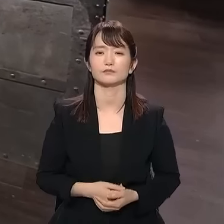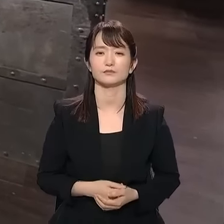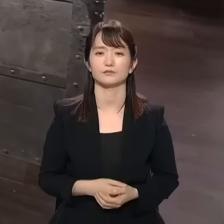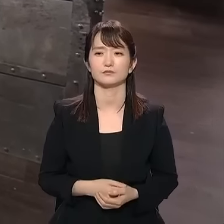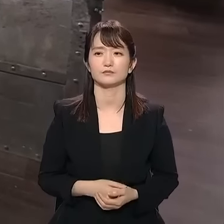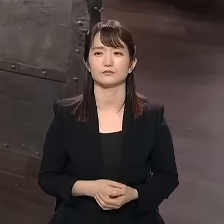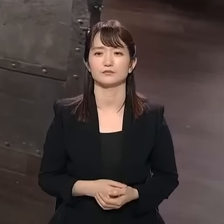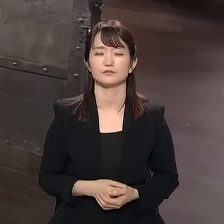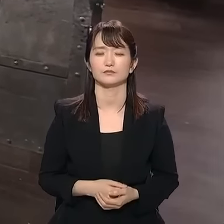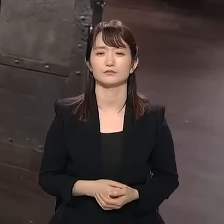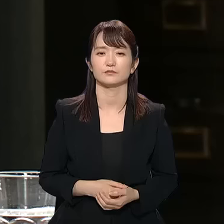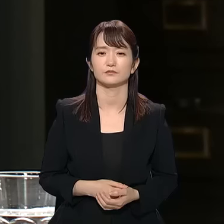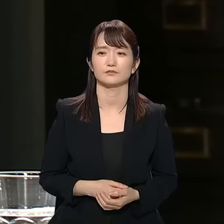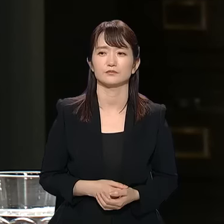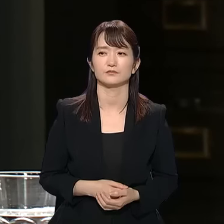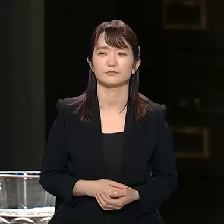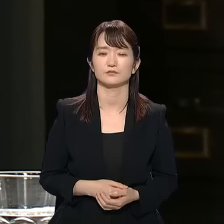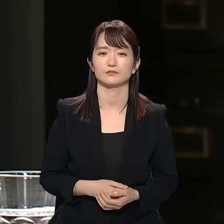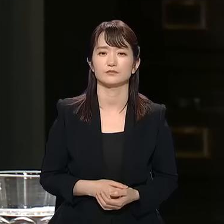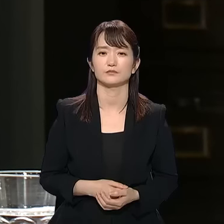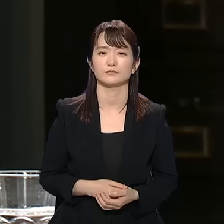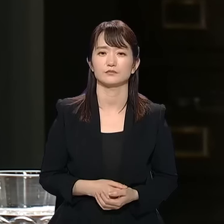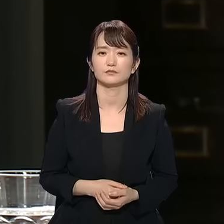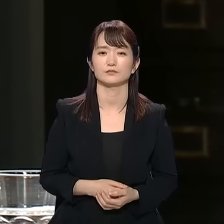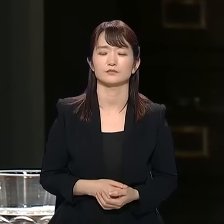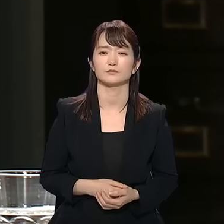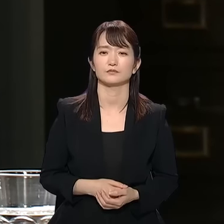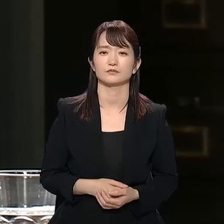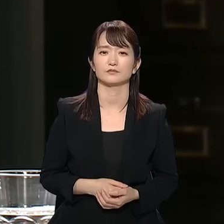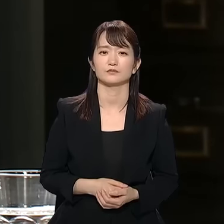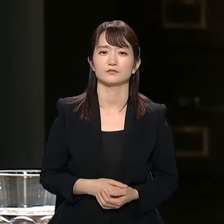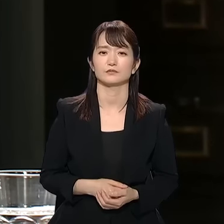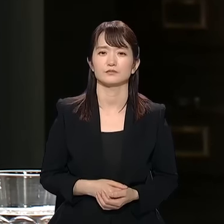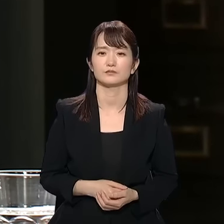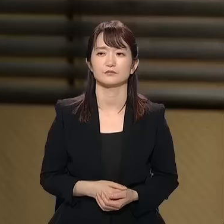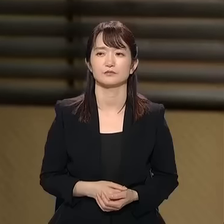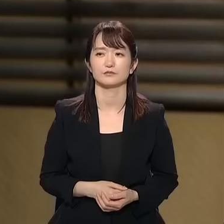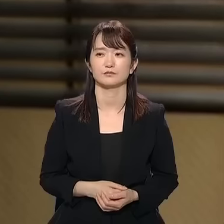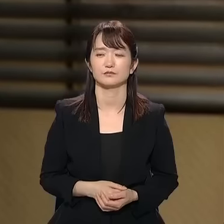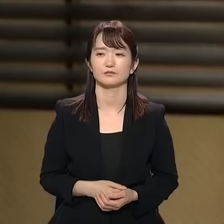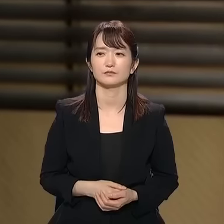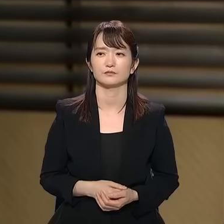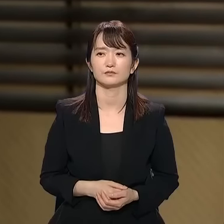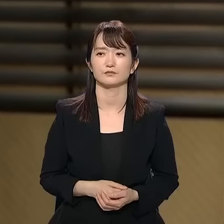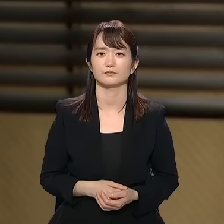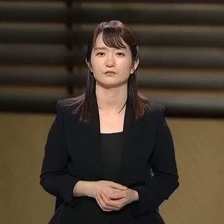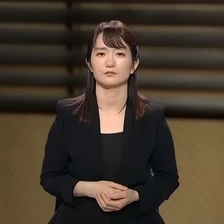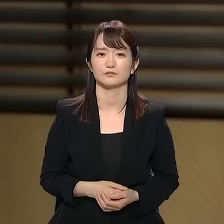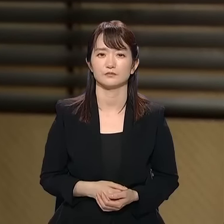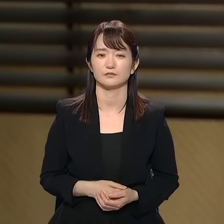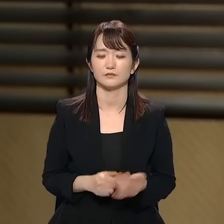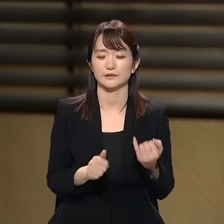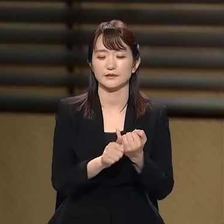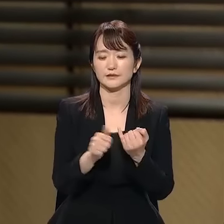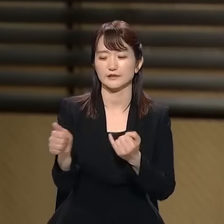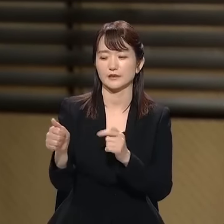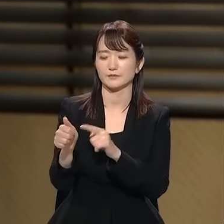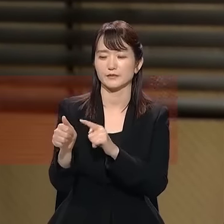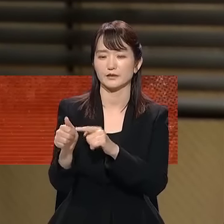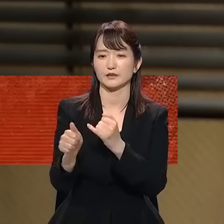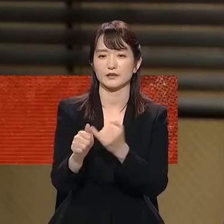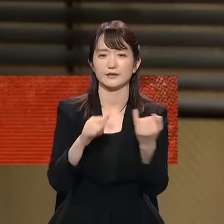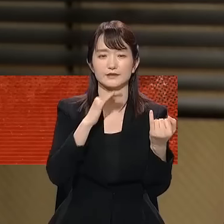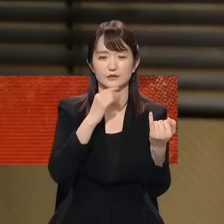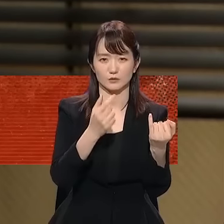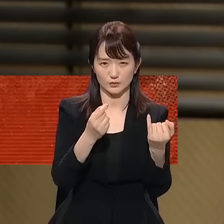어 자 양변호사 님 시작해 보죠 아 일단이 뭐 사연자 분은 남편이고 어 동갑내기 내랑 결혼을